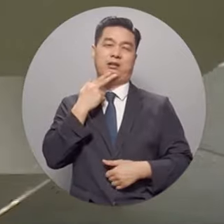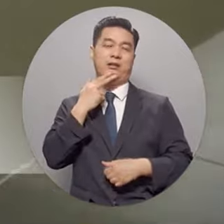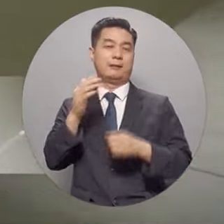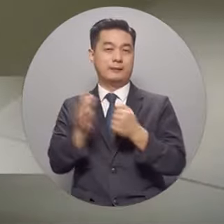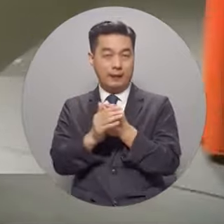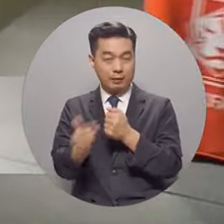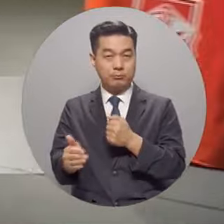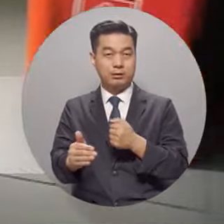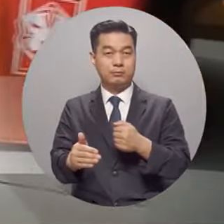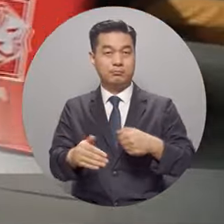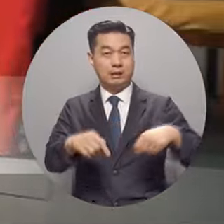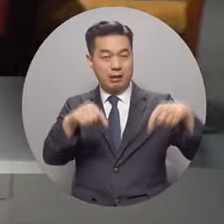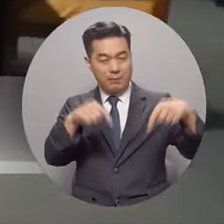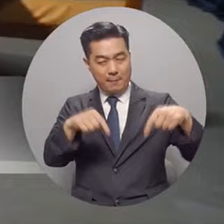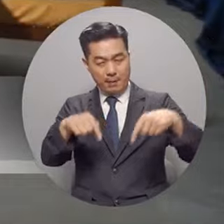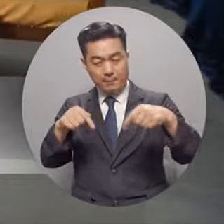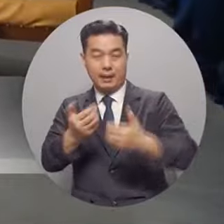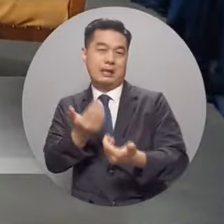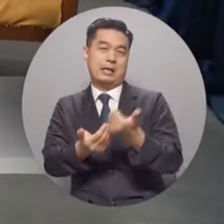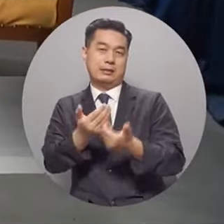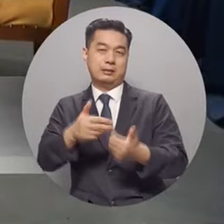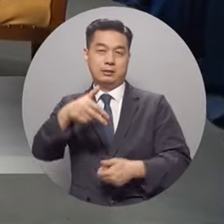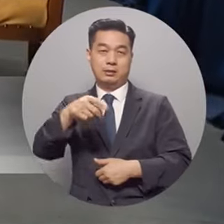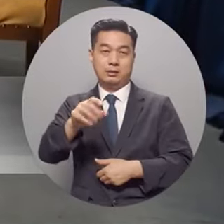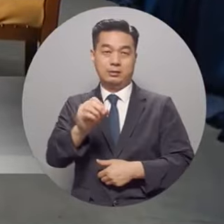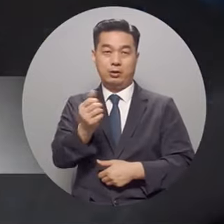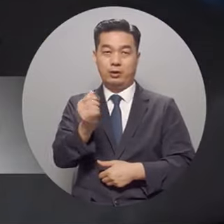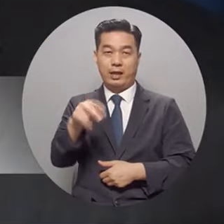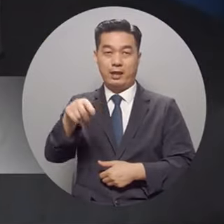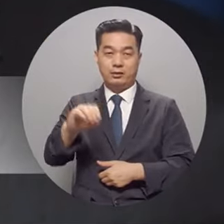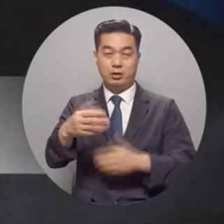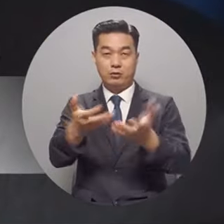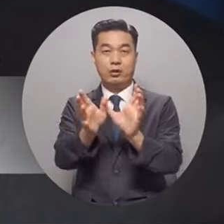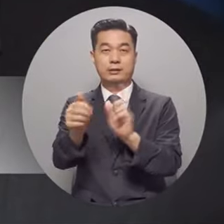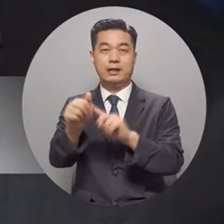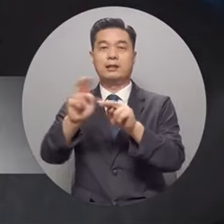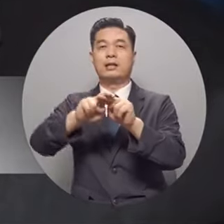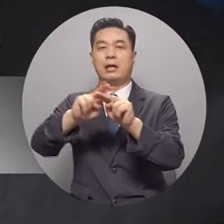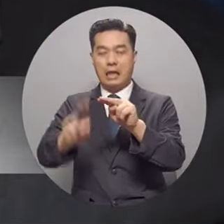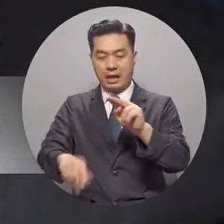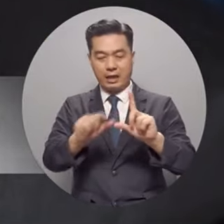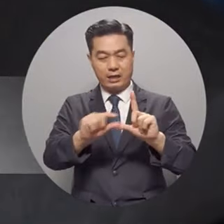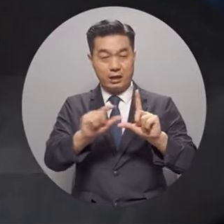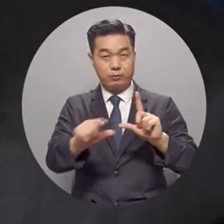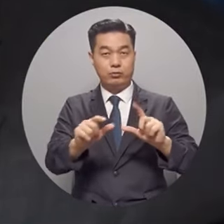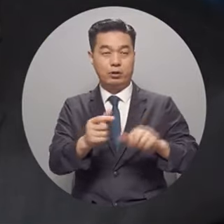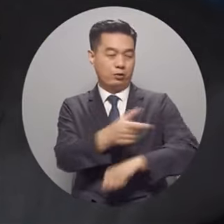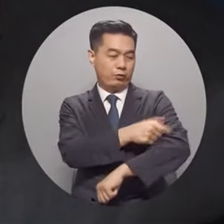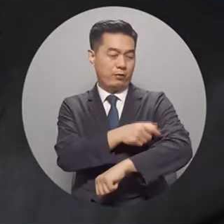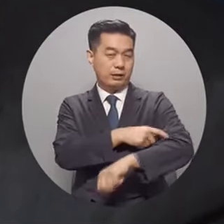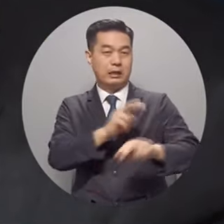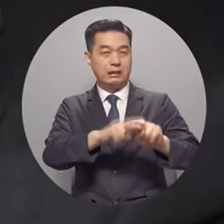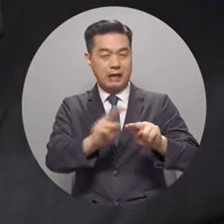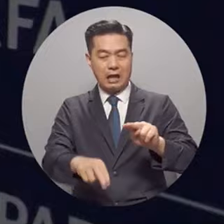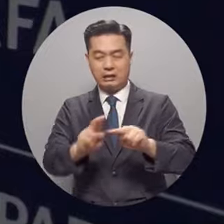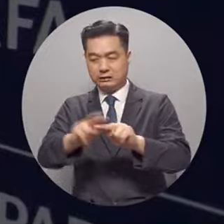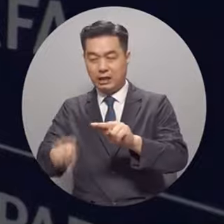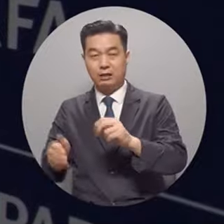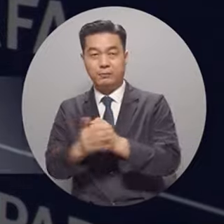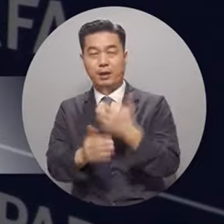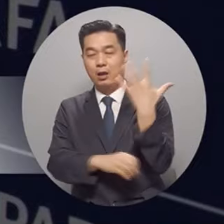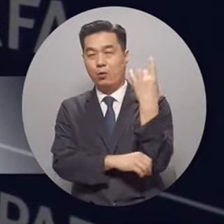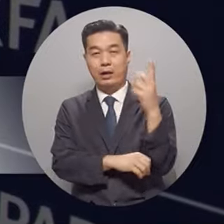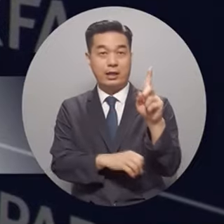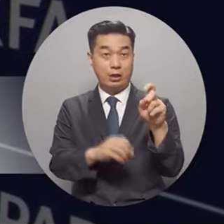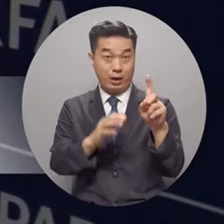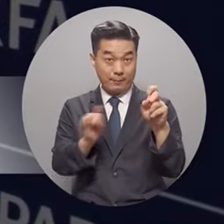수뇌부와의 갈등설이 불거진 정혜성 위원장의 사퇴를 시작으로 일부 위원들마저 자리를 내놓으면서 당초 11명의